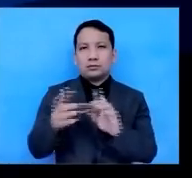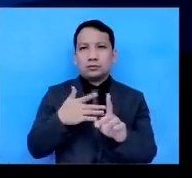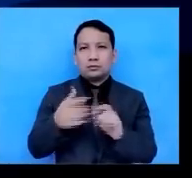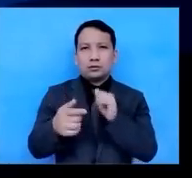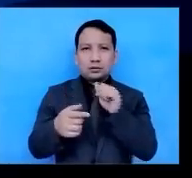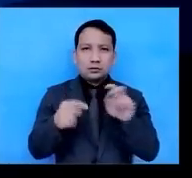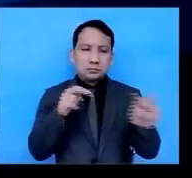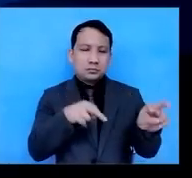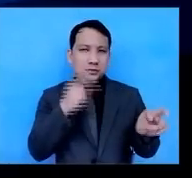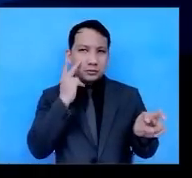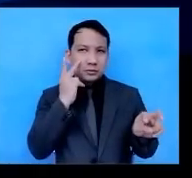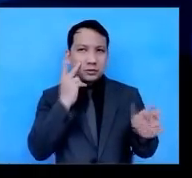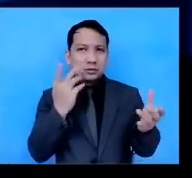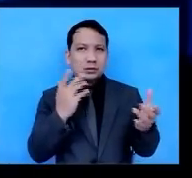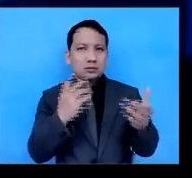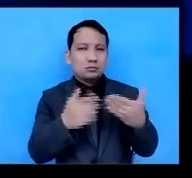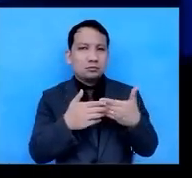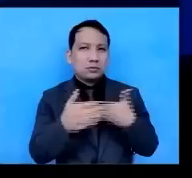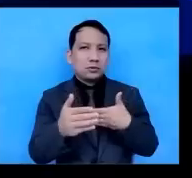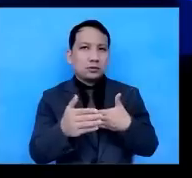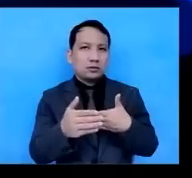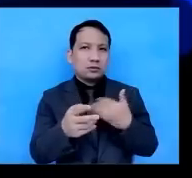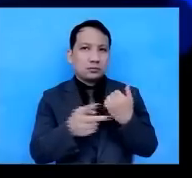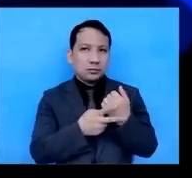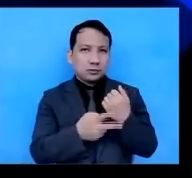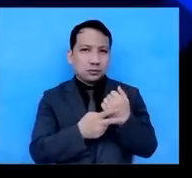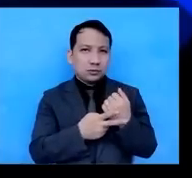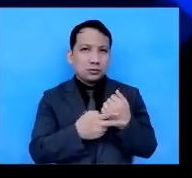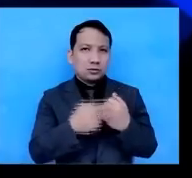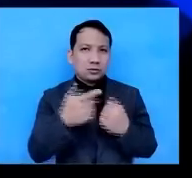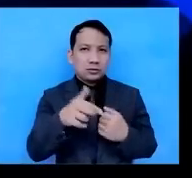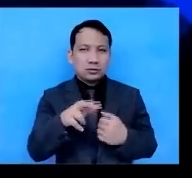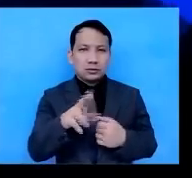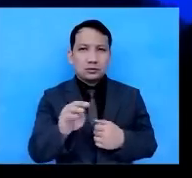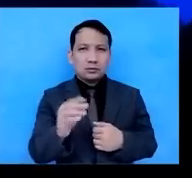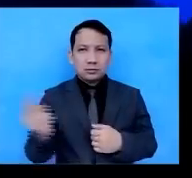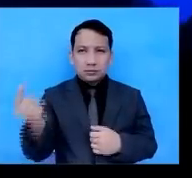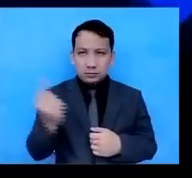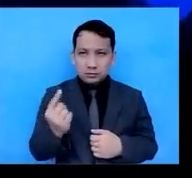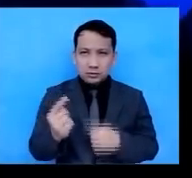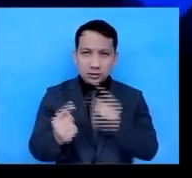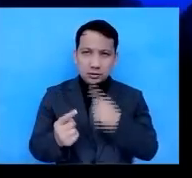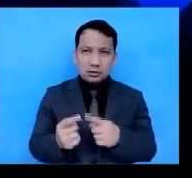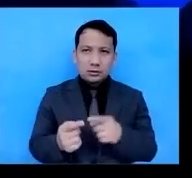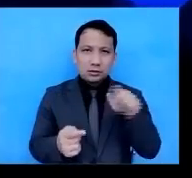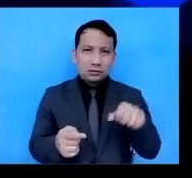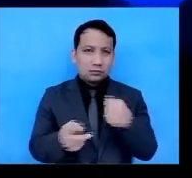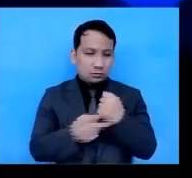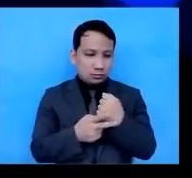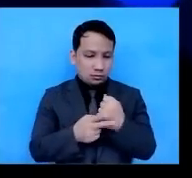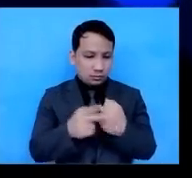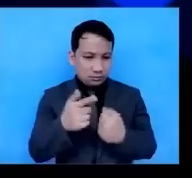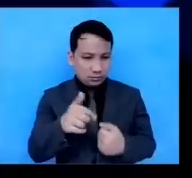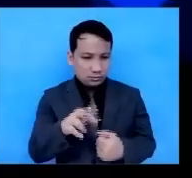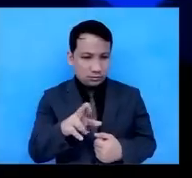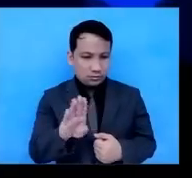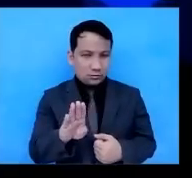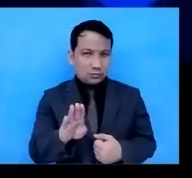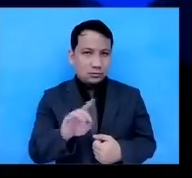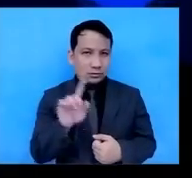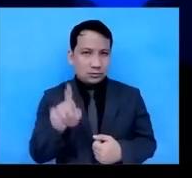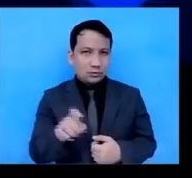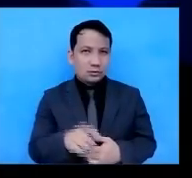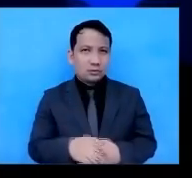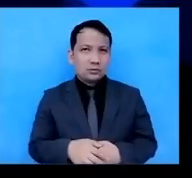niya sa phone ko na ano, nagbubok kami ng Grab. So, lumapit siya, sabi niya, sir, nagbubok kayong Grab, tinanong po niya ganun. Sabi